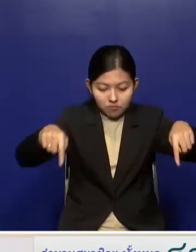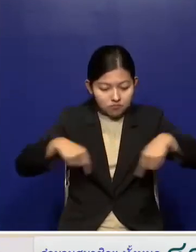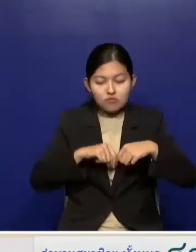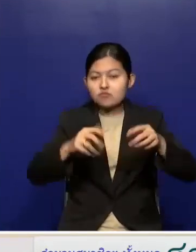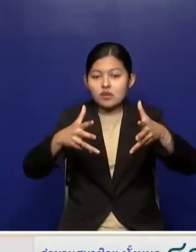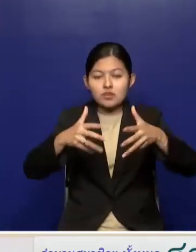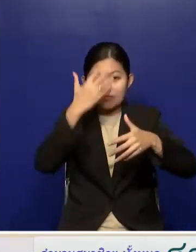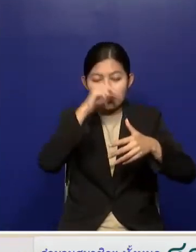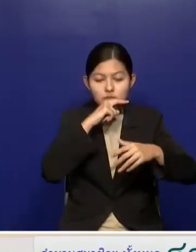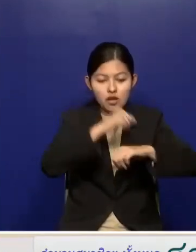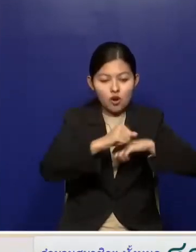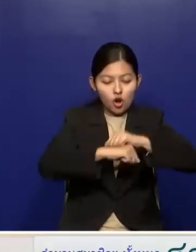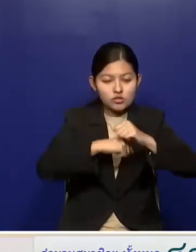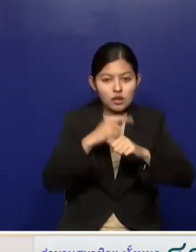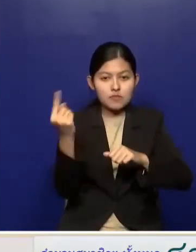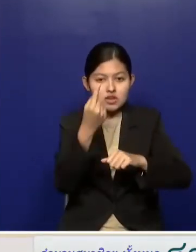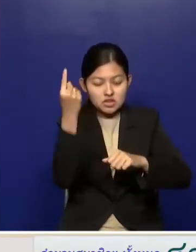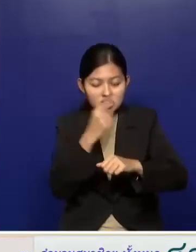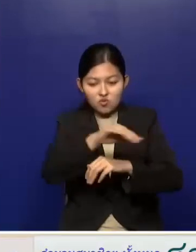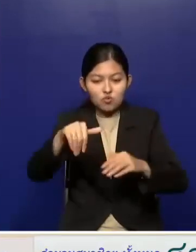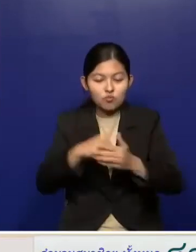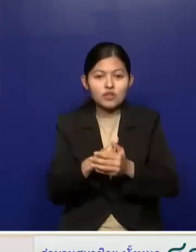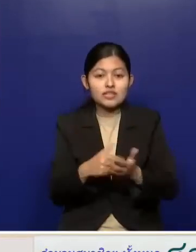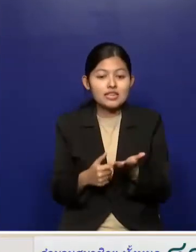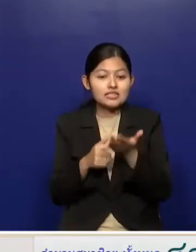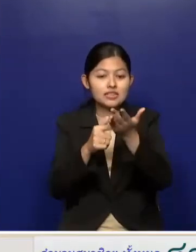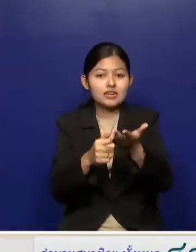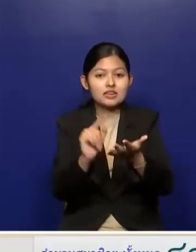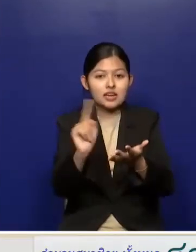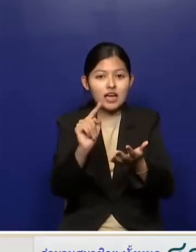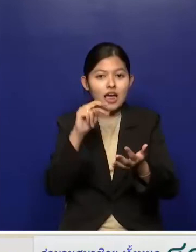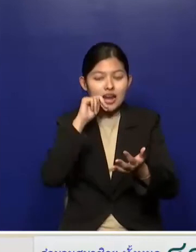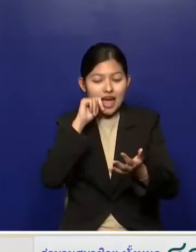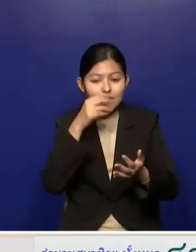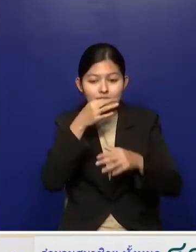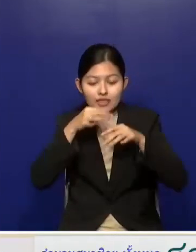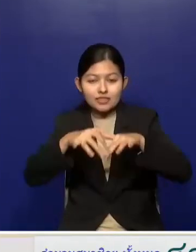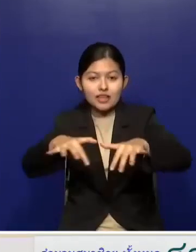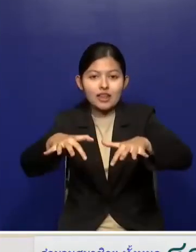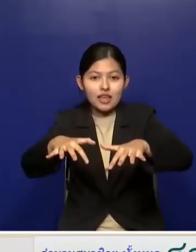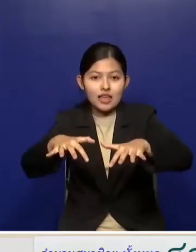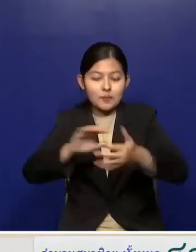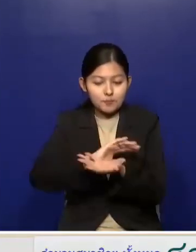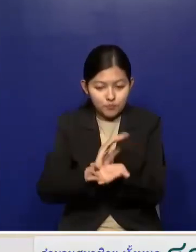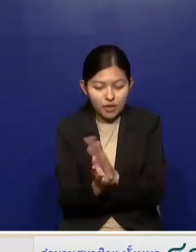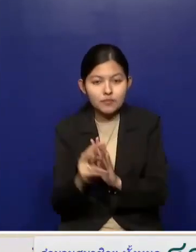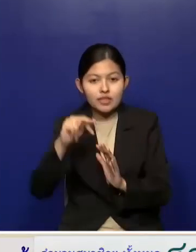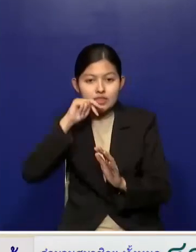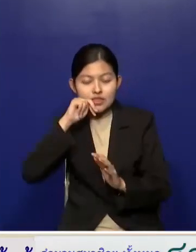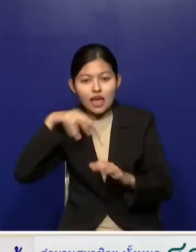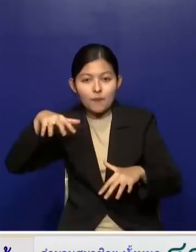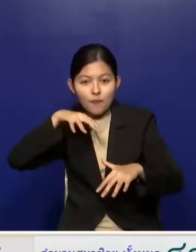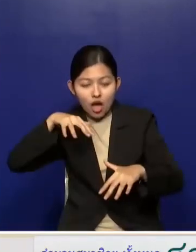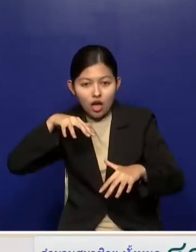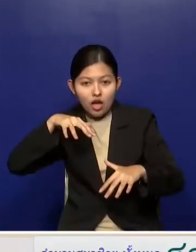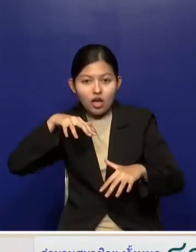ได้ใหประเทศหมดแล้วก็เสนอให้มีการทำเอาน้ำทะเหลมาทำน้ำจืดอย่ไรกตามการเอาน